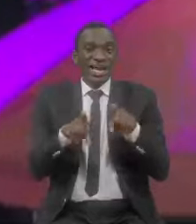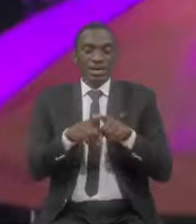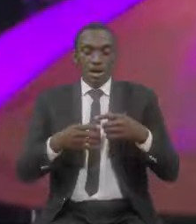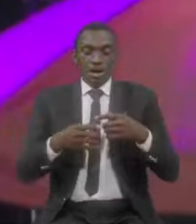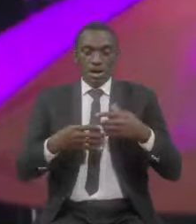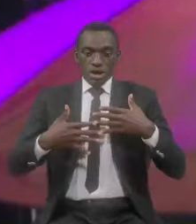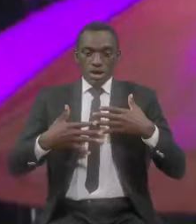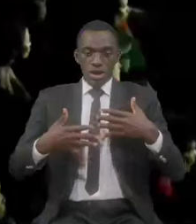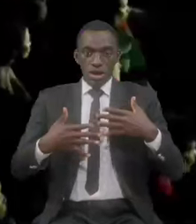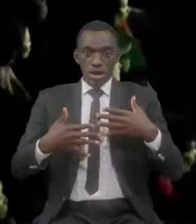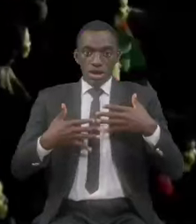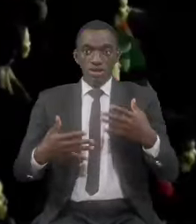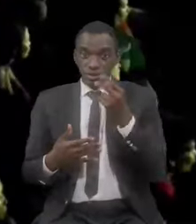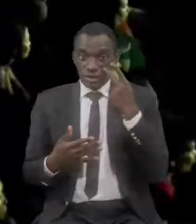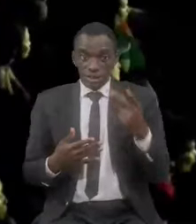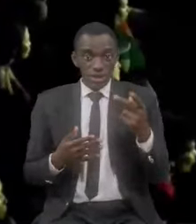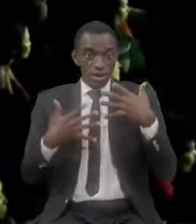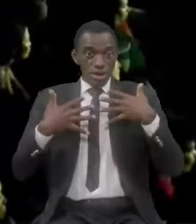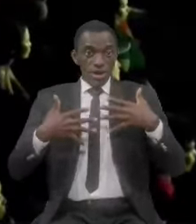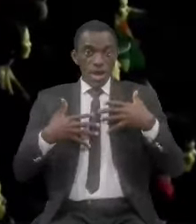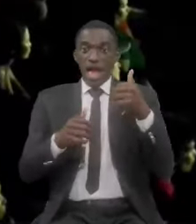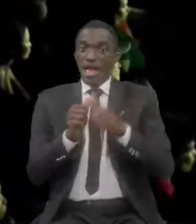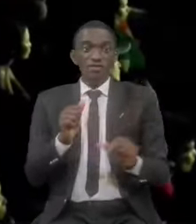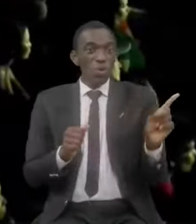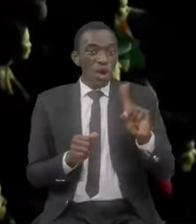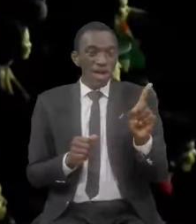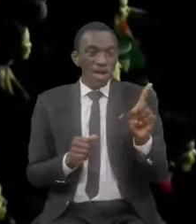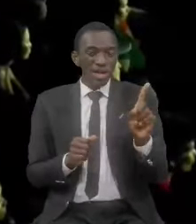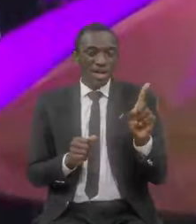Le péché est partout comme l'air que nous respirons.